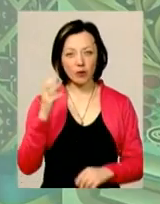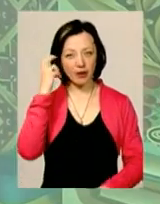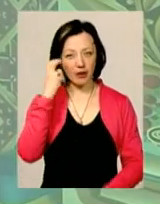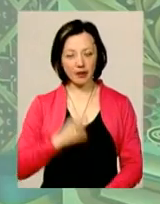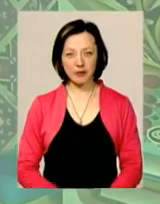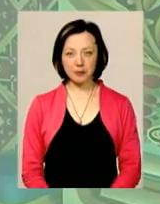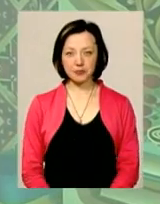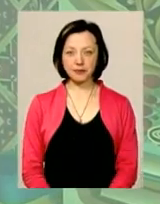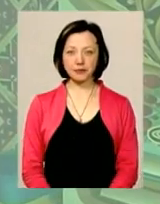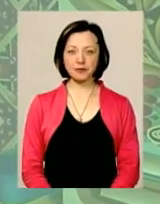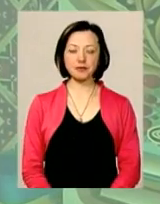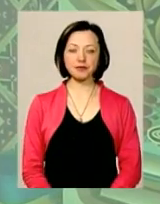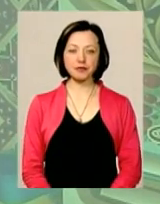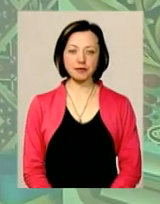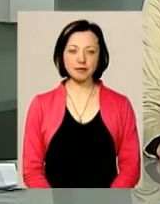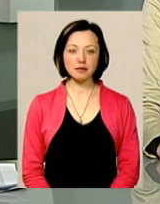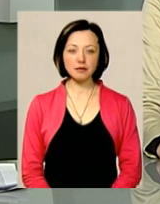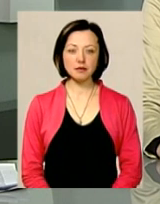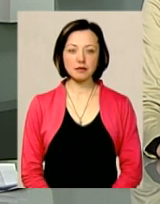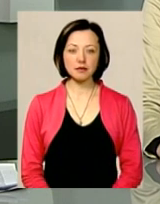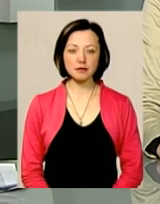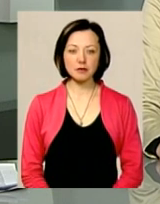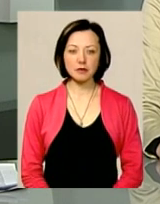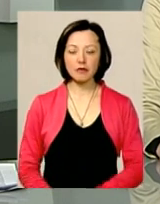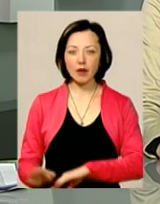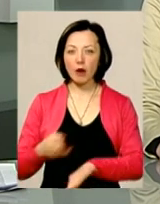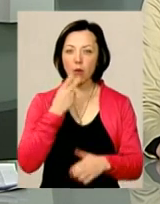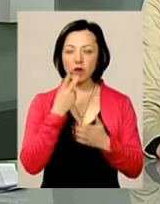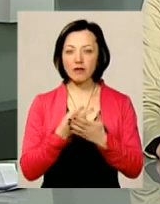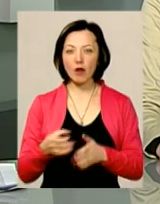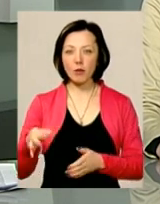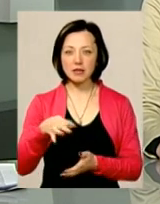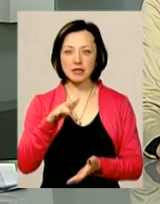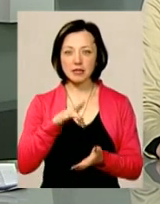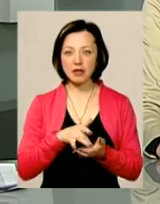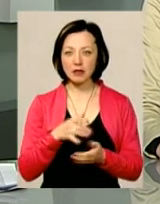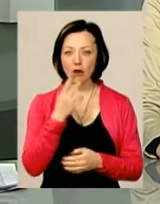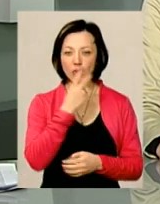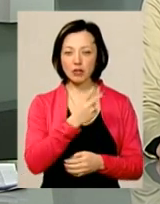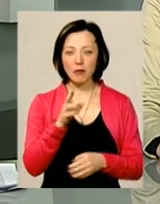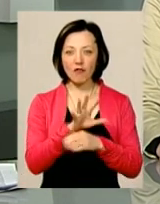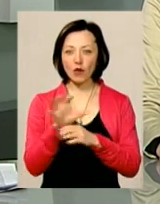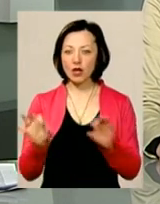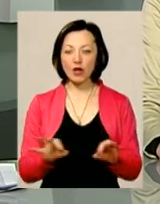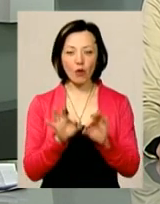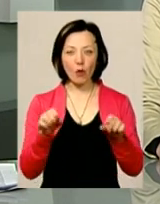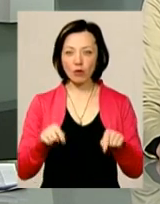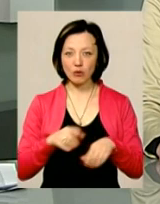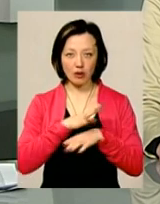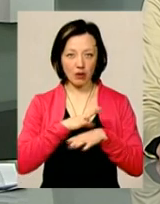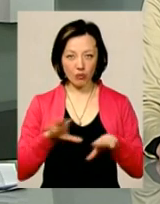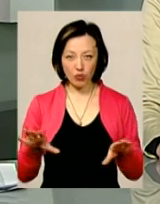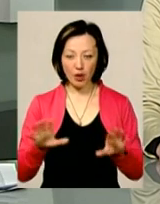Юрій Чорний, новини Поділля, Центр. Подивитися на обласний центр очима фотографів, які ніколи раніше у ньому не